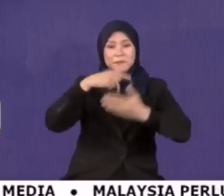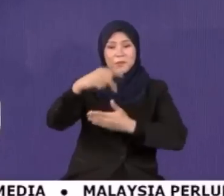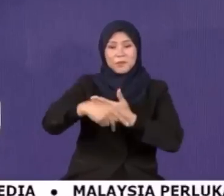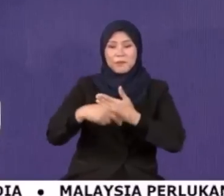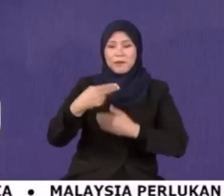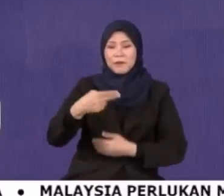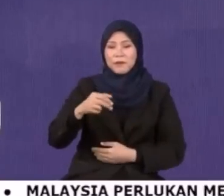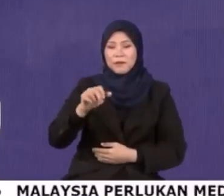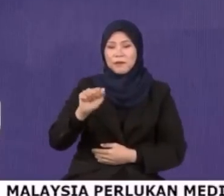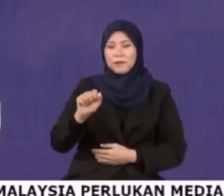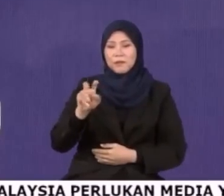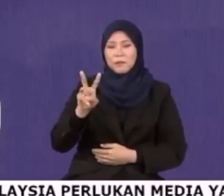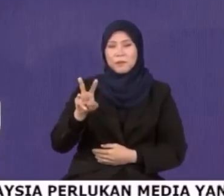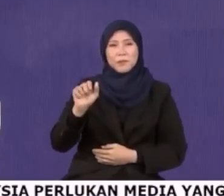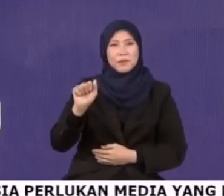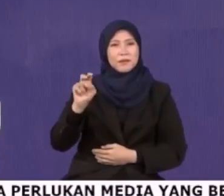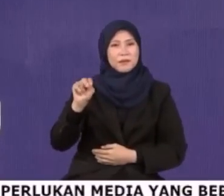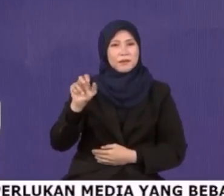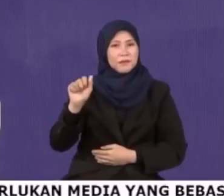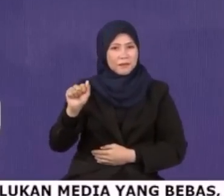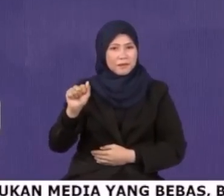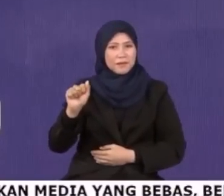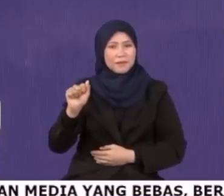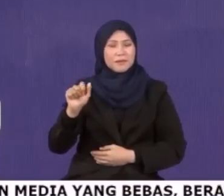juga dimanfaatkan